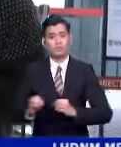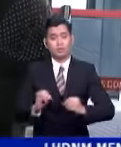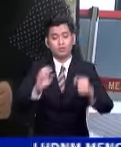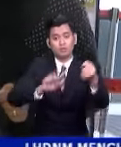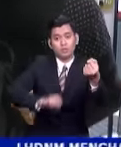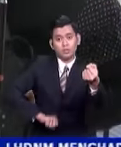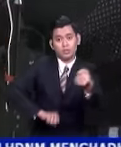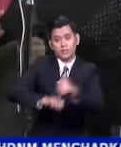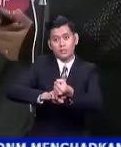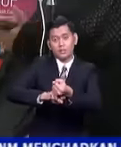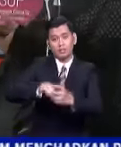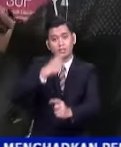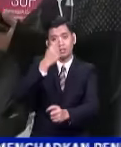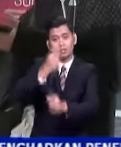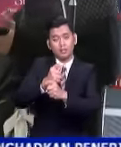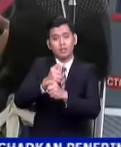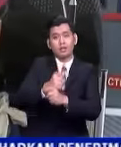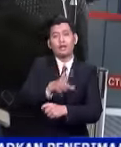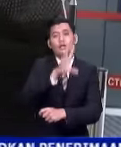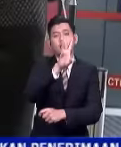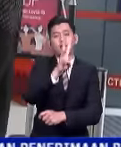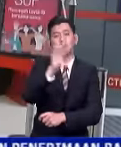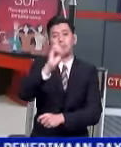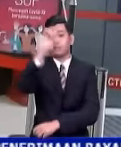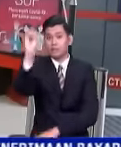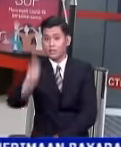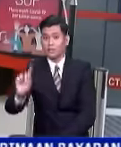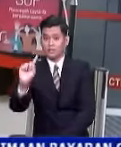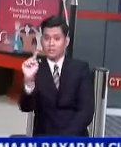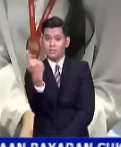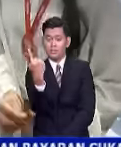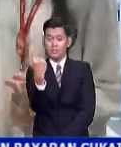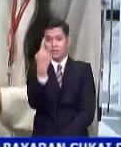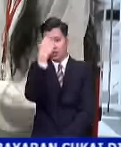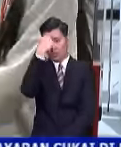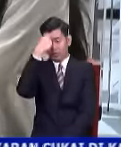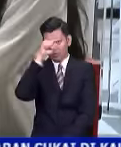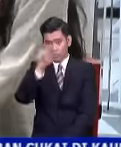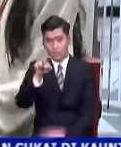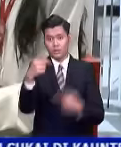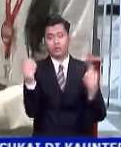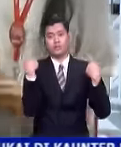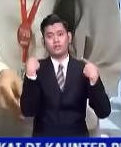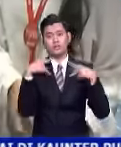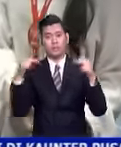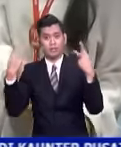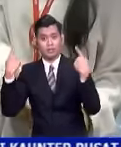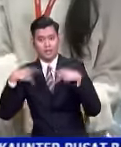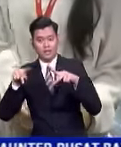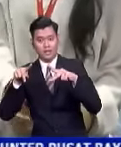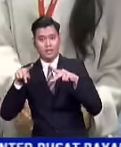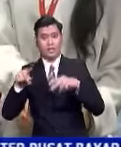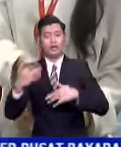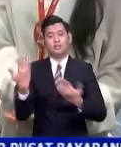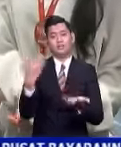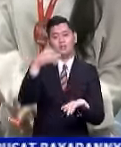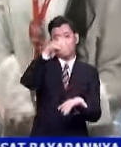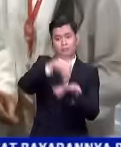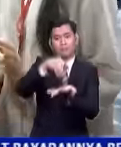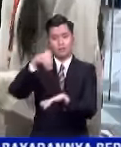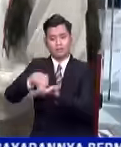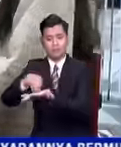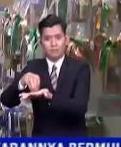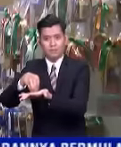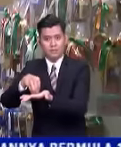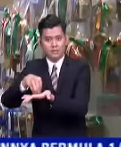pula ditetapkan sebanyak 60%. Bagi premis peruncitan yang tersenarai di bawah sistem Hotspot Identification